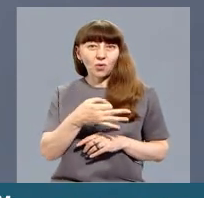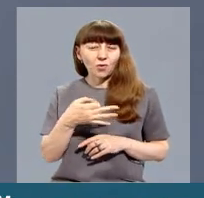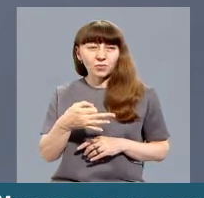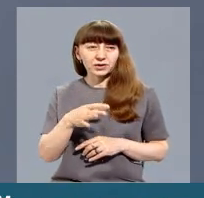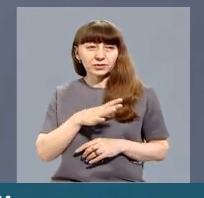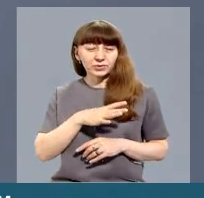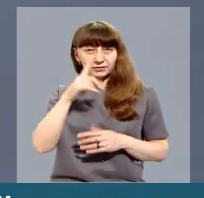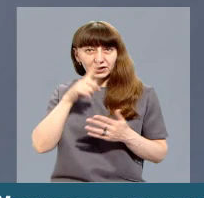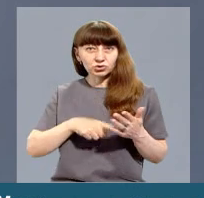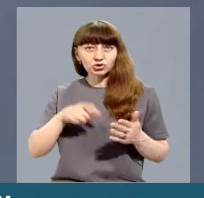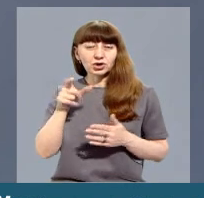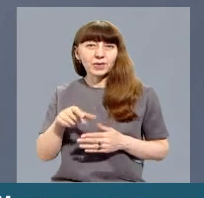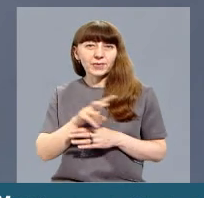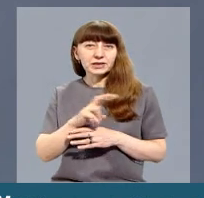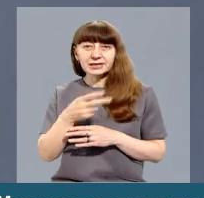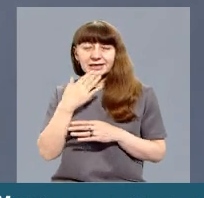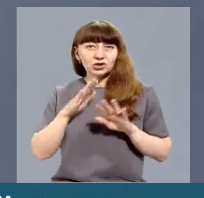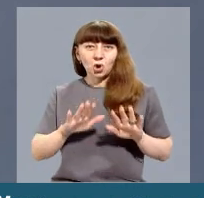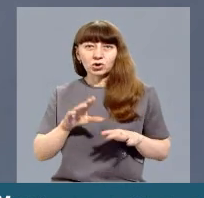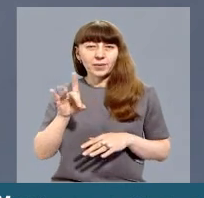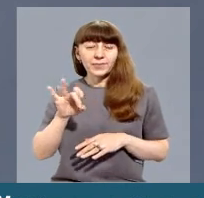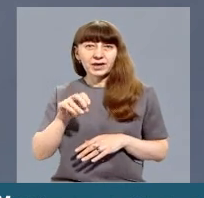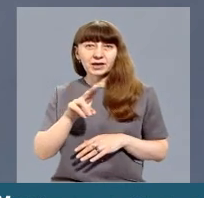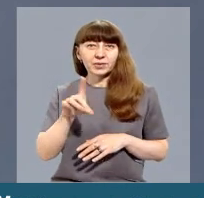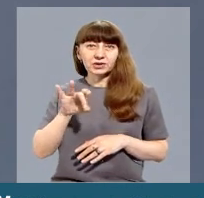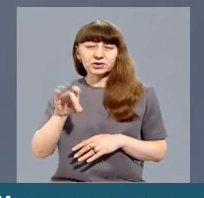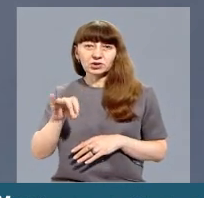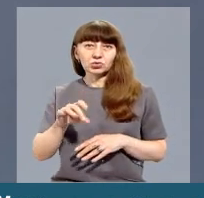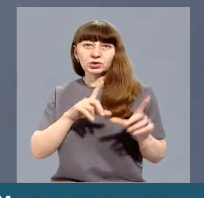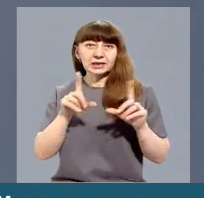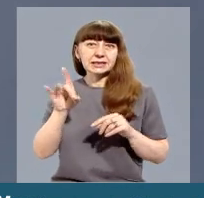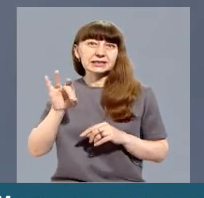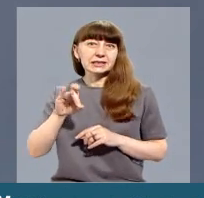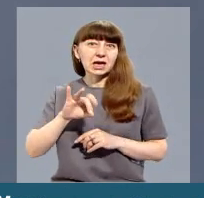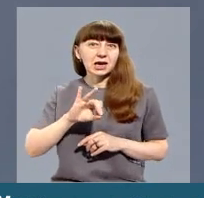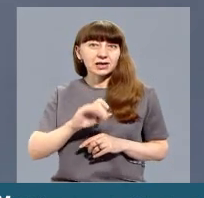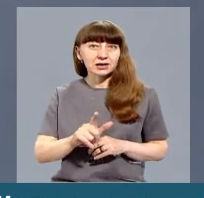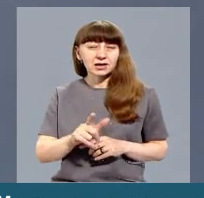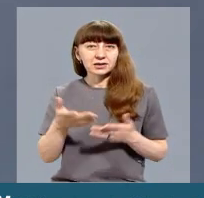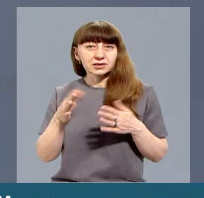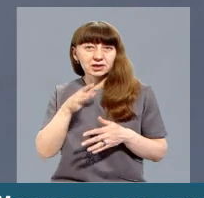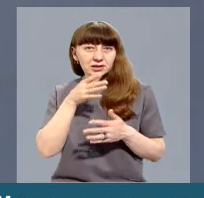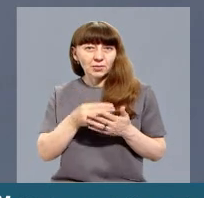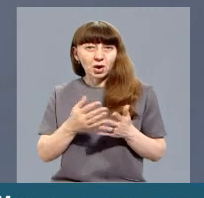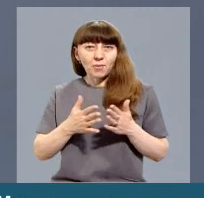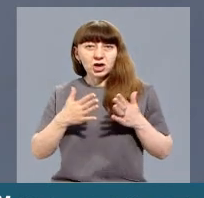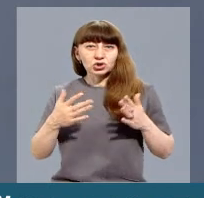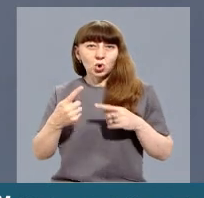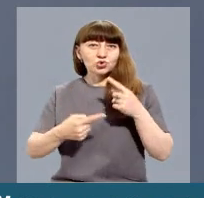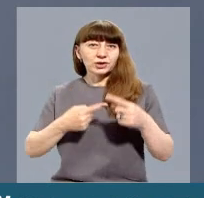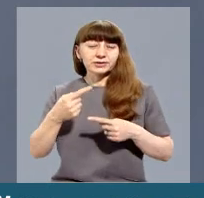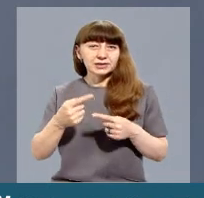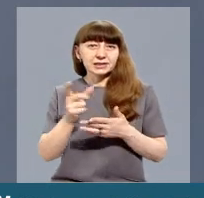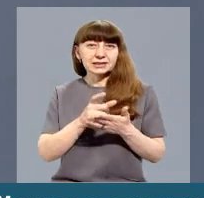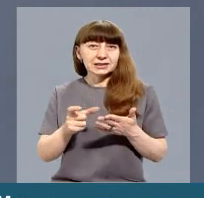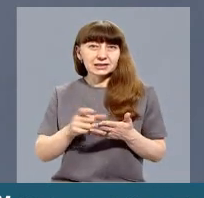был религиозным человеком, посетил не только Мекку и Медину, но и Израиль. Жолбарас Баязид оставил за собой большое наследие,